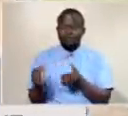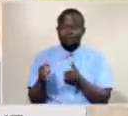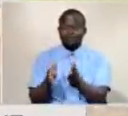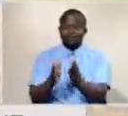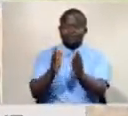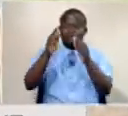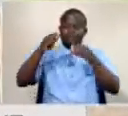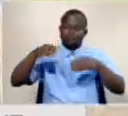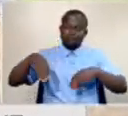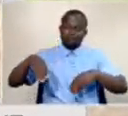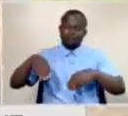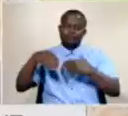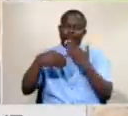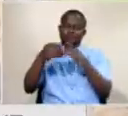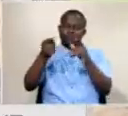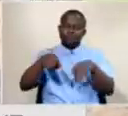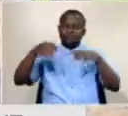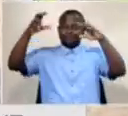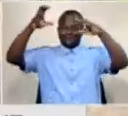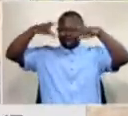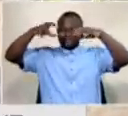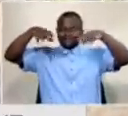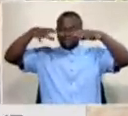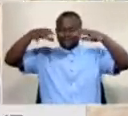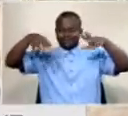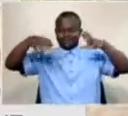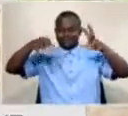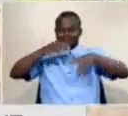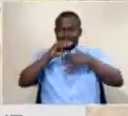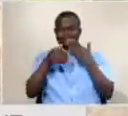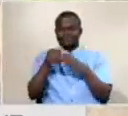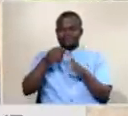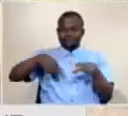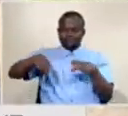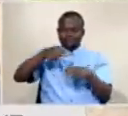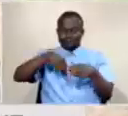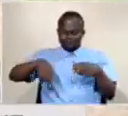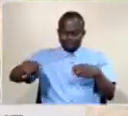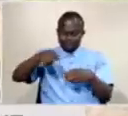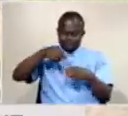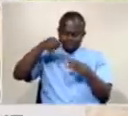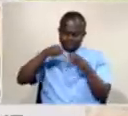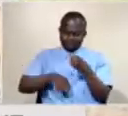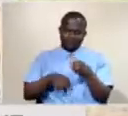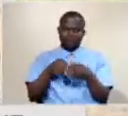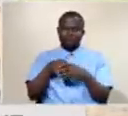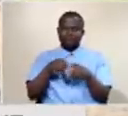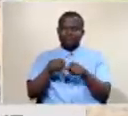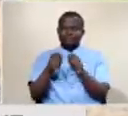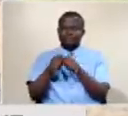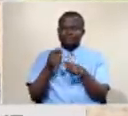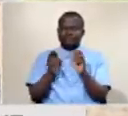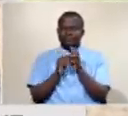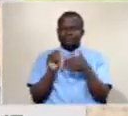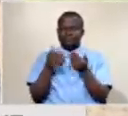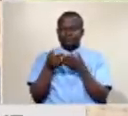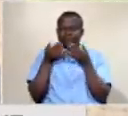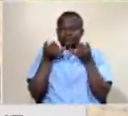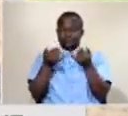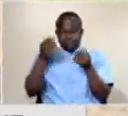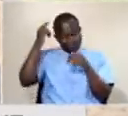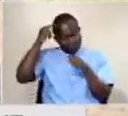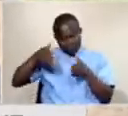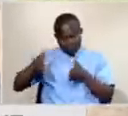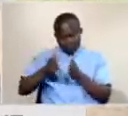w'igitaka urugero hano nk'imvura yaragwaga ugasanga hagiyemo nk'ibinogo ugasaka hagiyemo ugasanga amagare gupfa ako mugubo kaburimbo